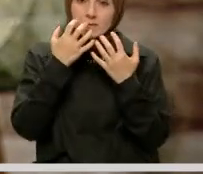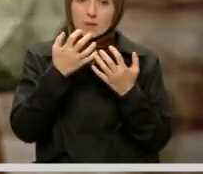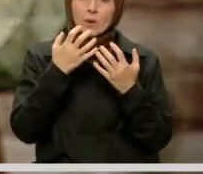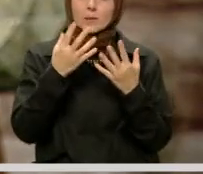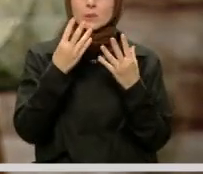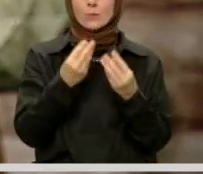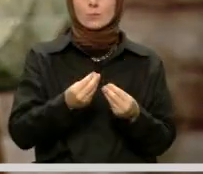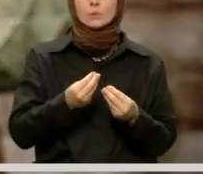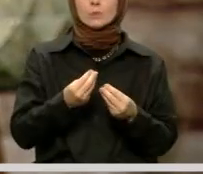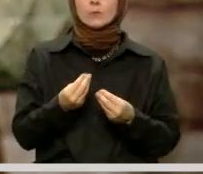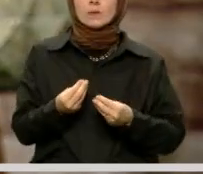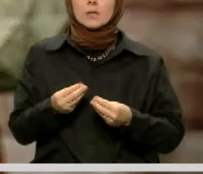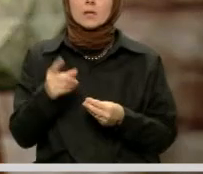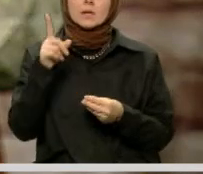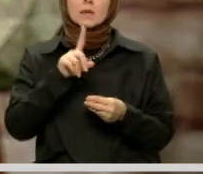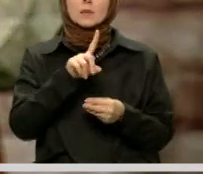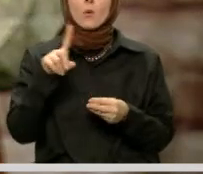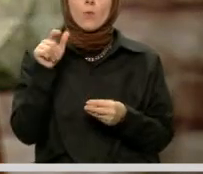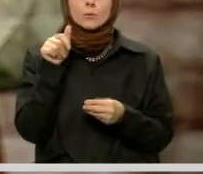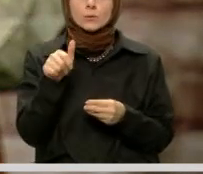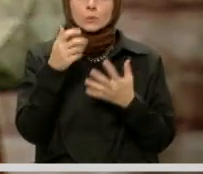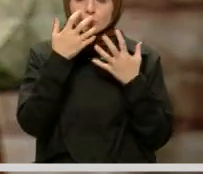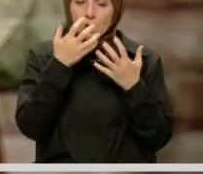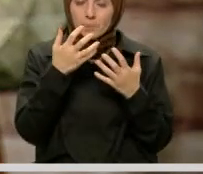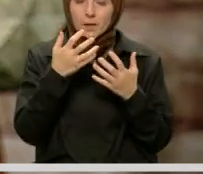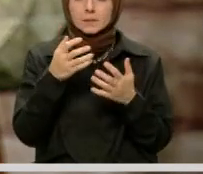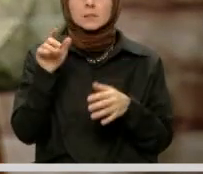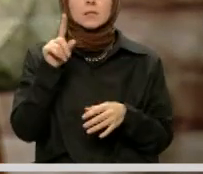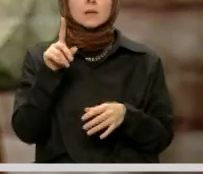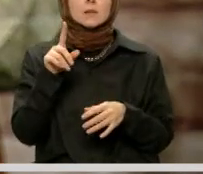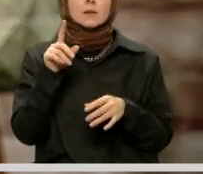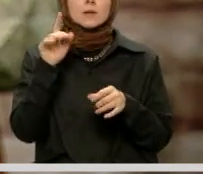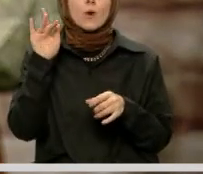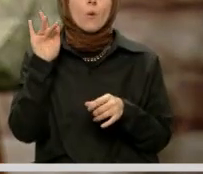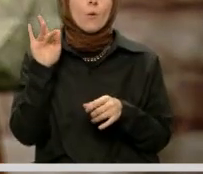rahmet günlerindeyiz. Yani ilk 10 günü rahmet, ortası mağfiret,